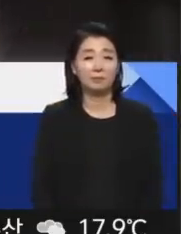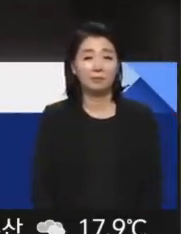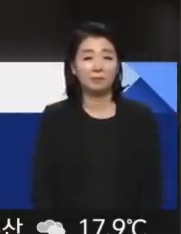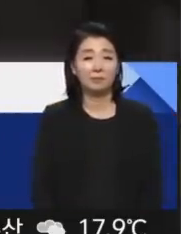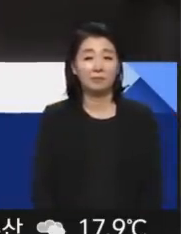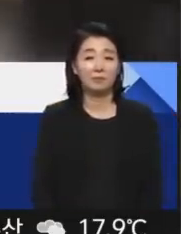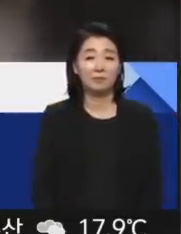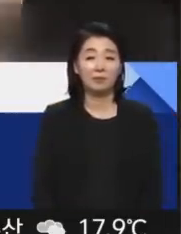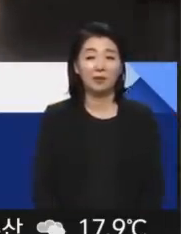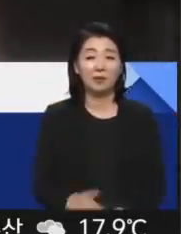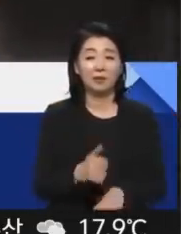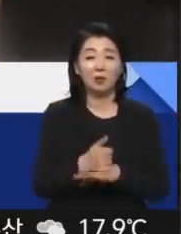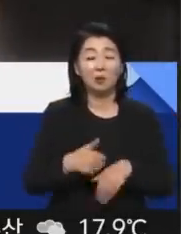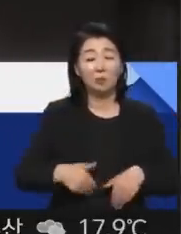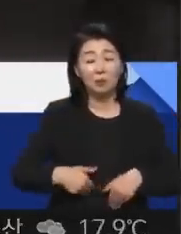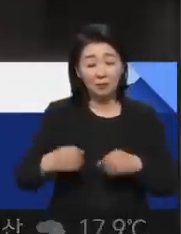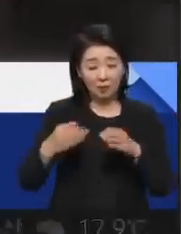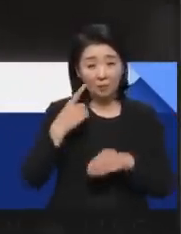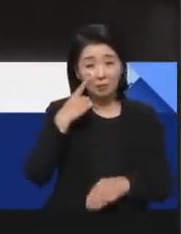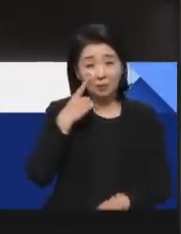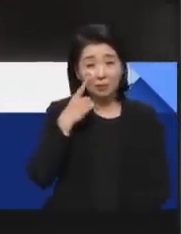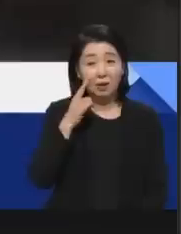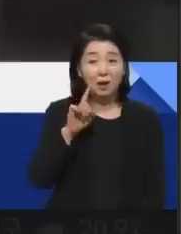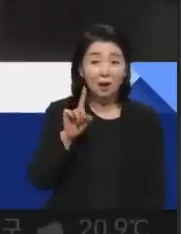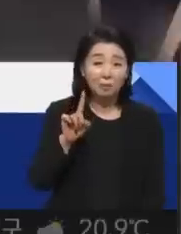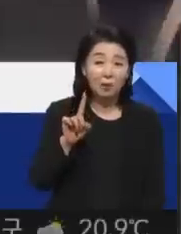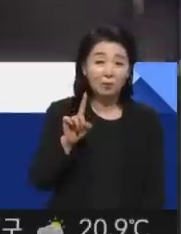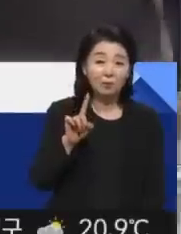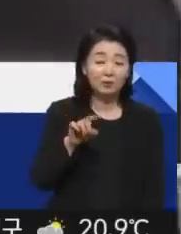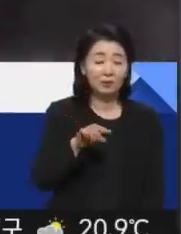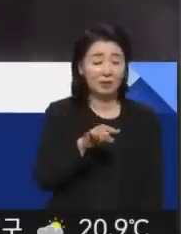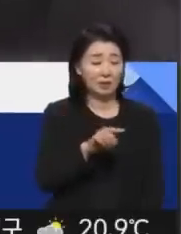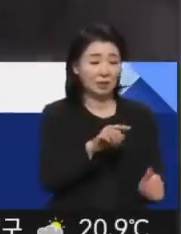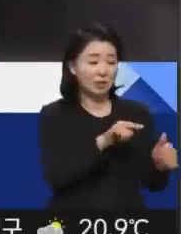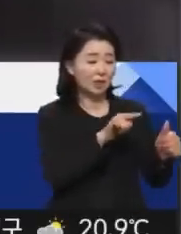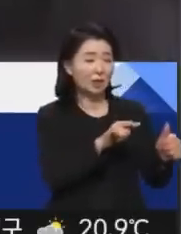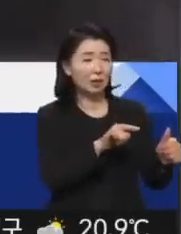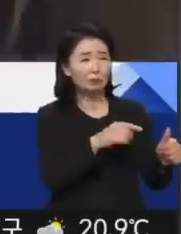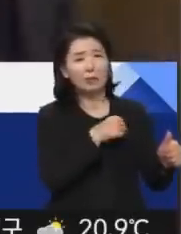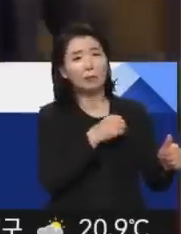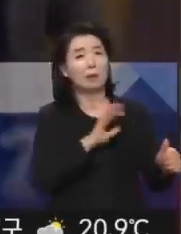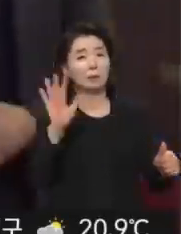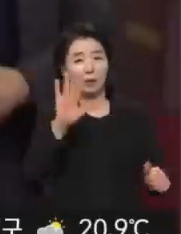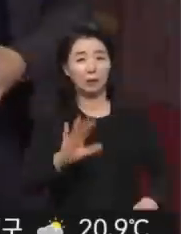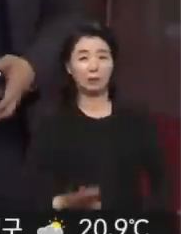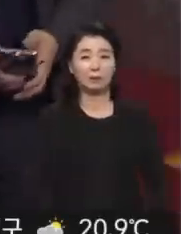그 얘기 한 말씀 좀 드리려고. 필요한 때 그 사람 우리 당 당원도 아닌데.